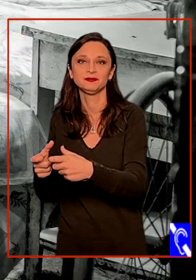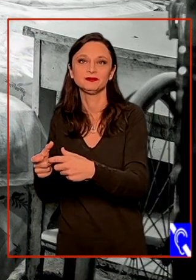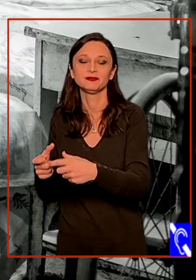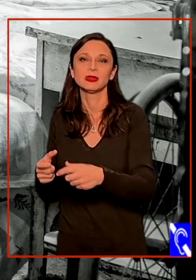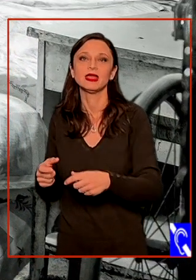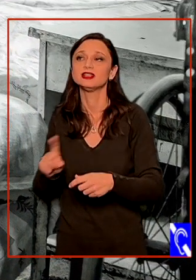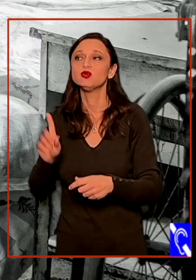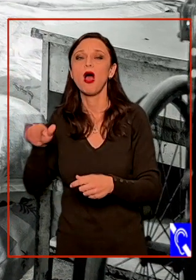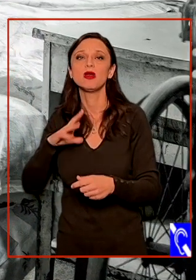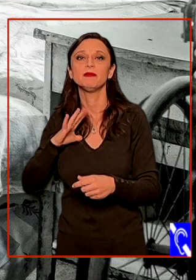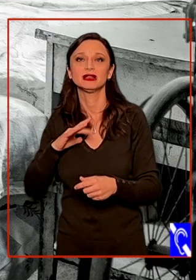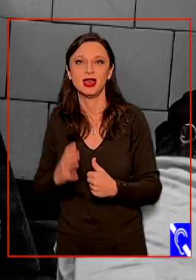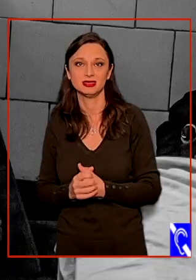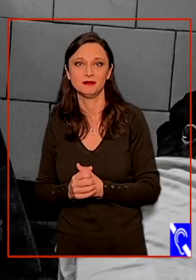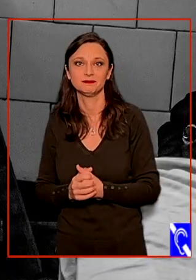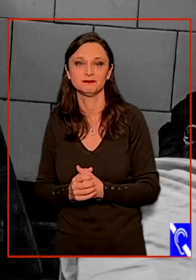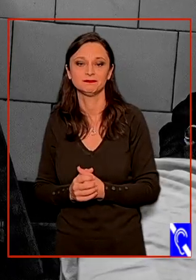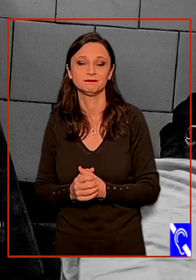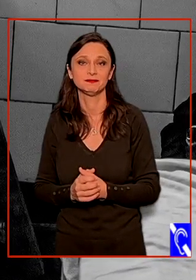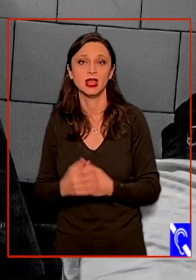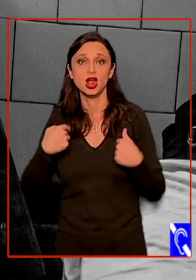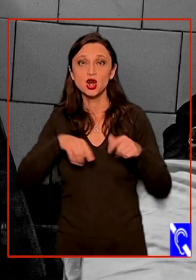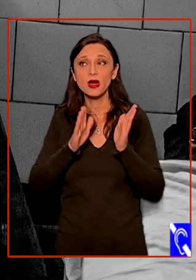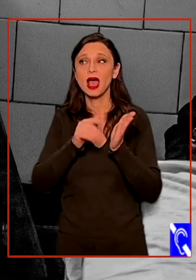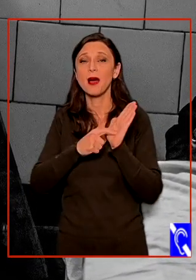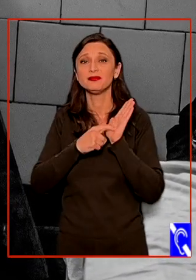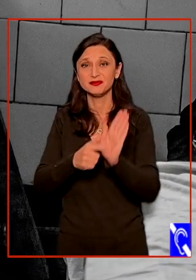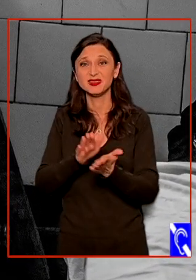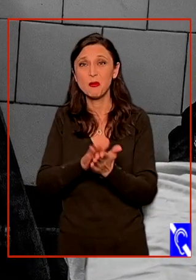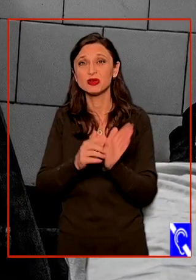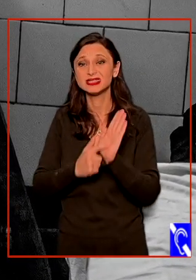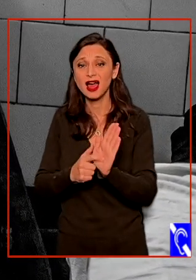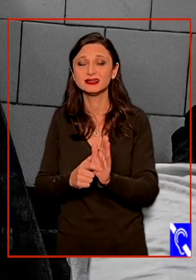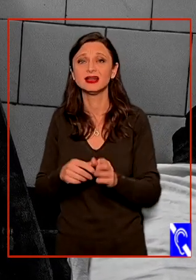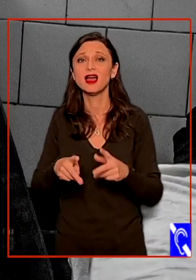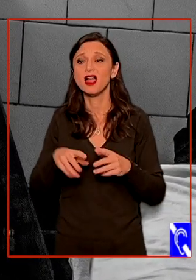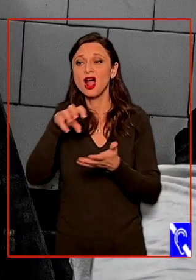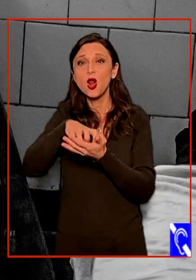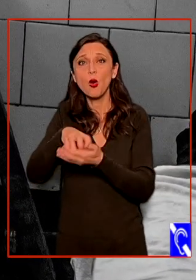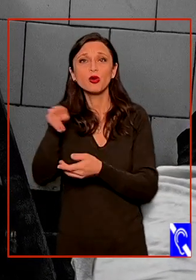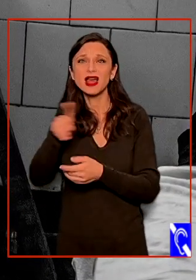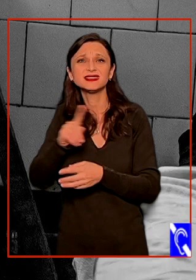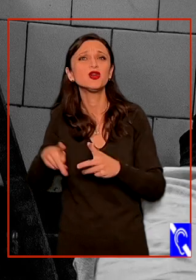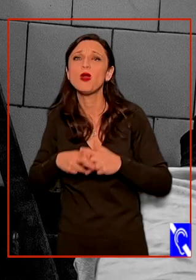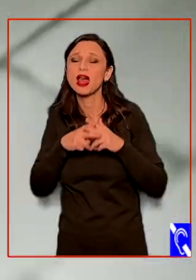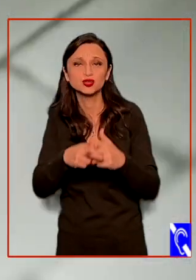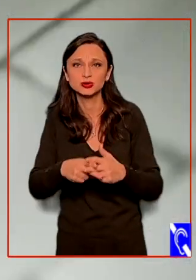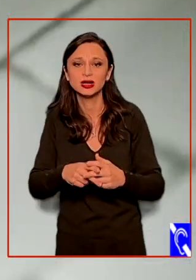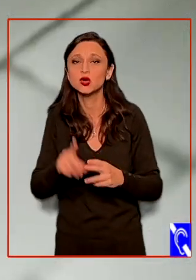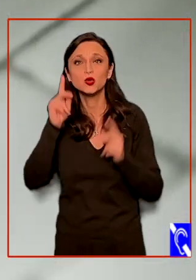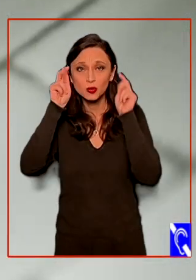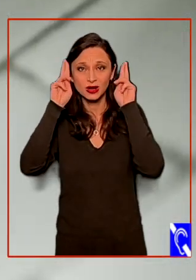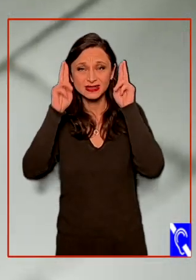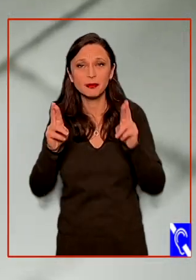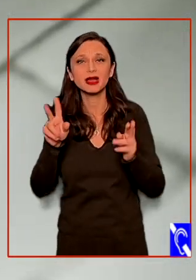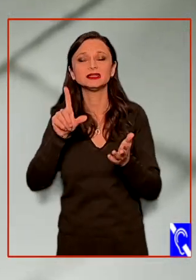de libertate și este o instituție. Am demonstrat că aceste locuri nu sunt de natură să ajute la respectarea drepturilor